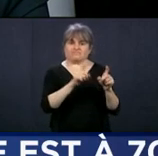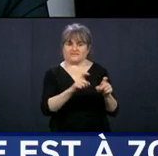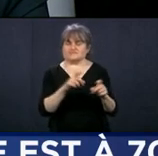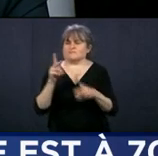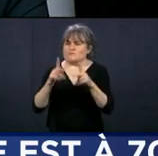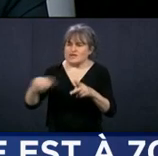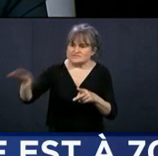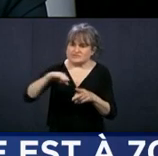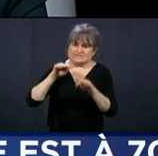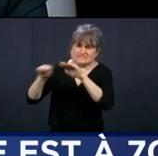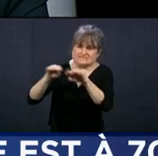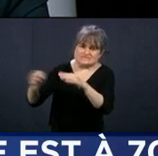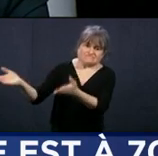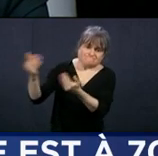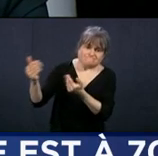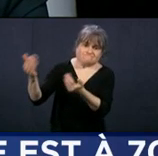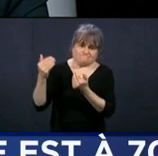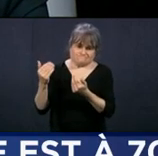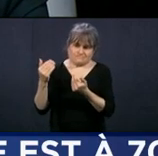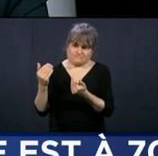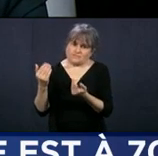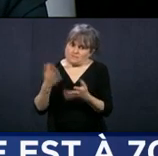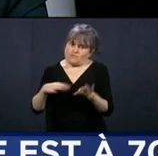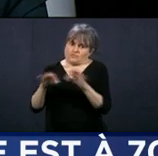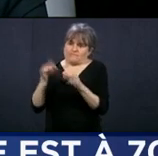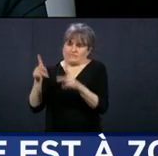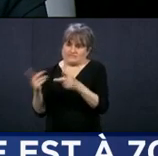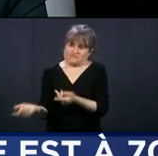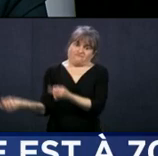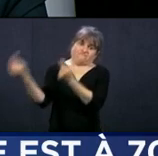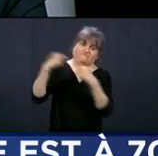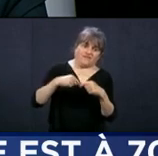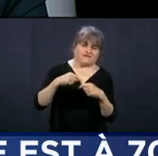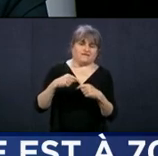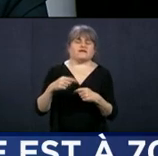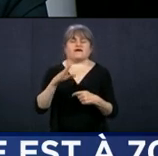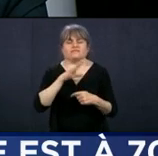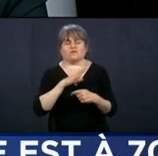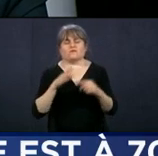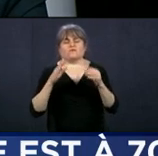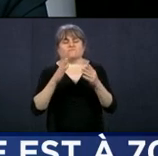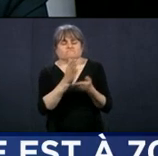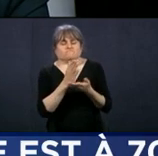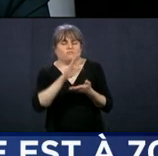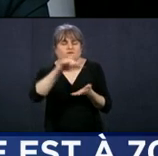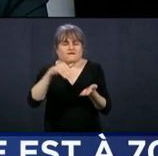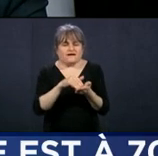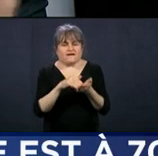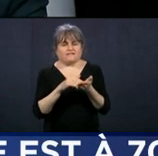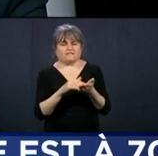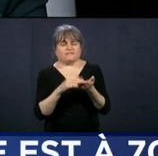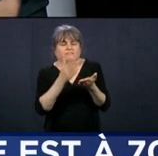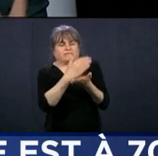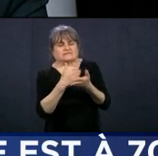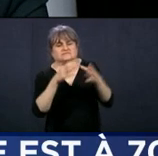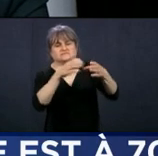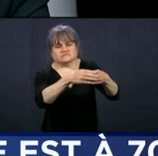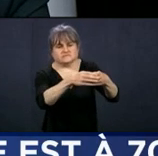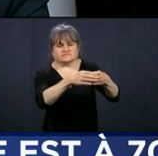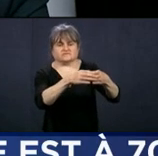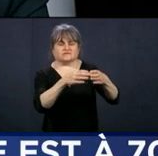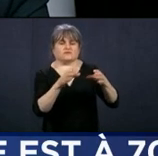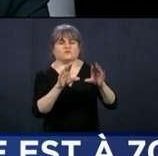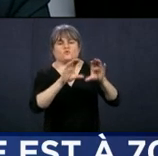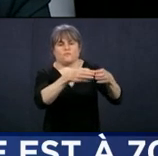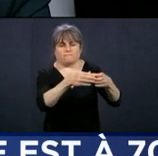plan de communication très spécifique à différentes communautés culturelles à Montréal qui va être déployé pour aller chercher, en fin de compte,